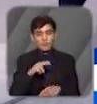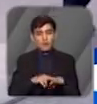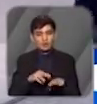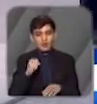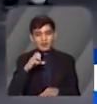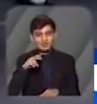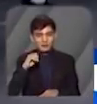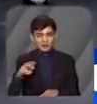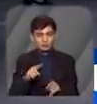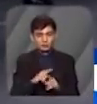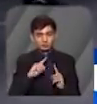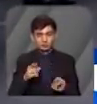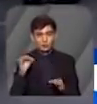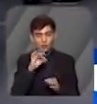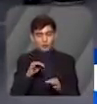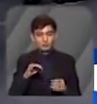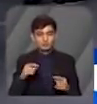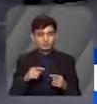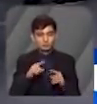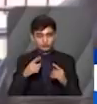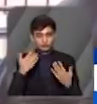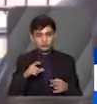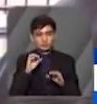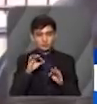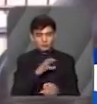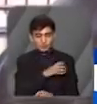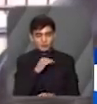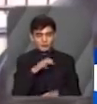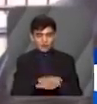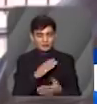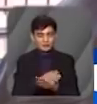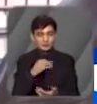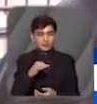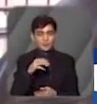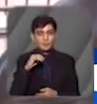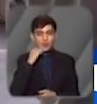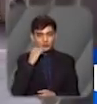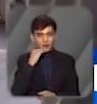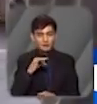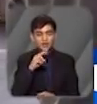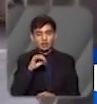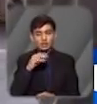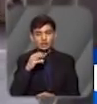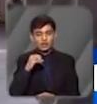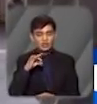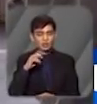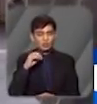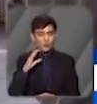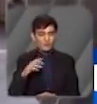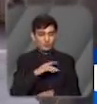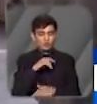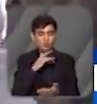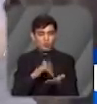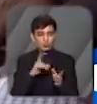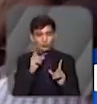Мырзабековтың тұтқындалғанын ресми растады. Ақтөбеден Орынбор, Орынбордан Мәскеу, Мәскеуден Кишинев қаласына өтіп үлгерген. Гарант 24